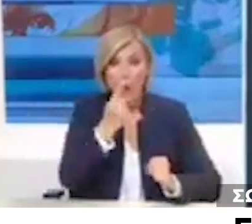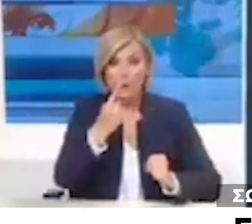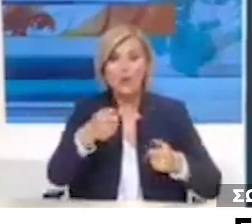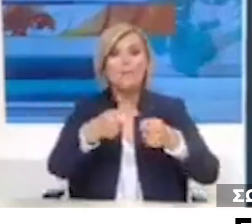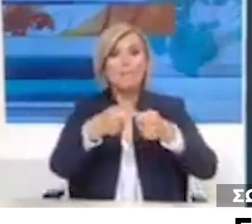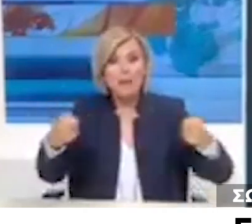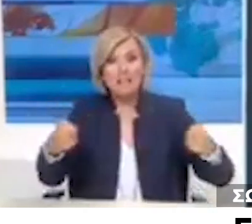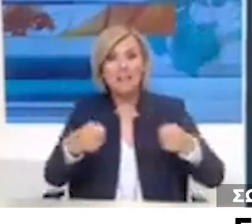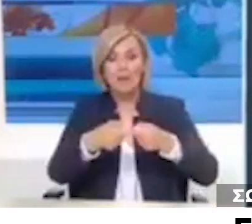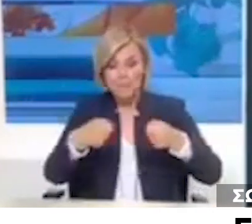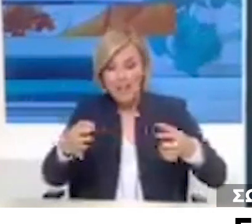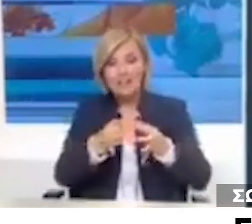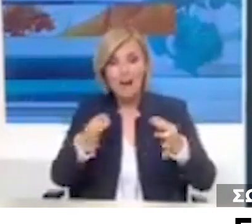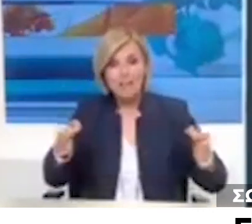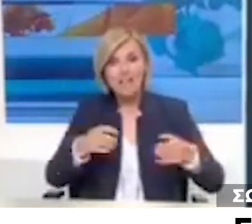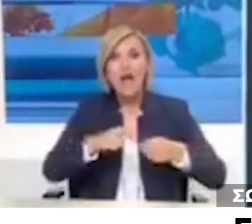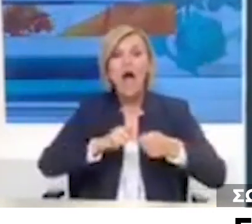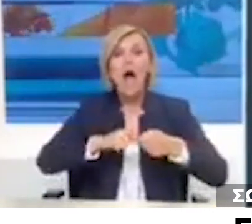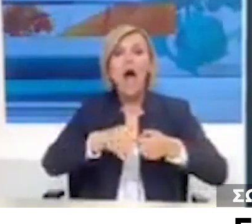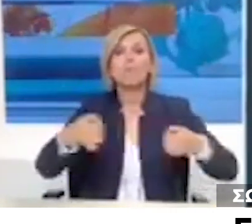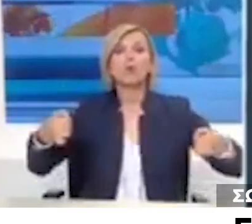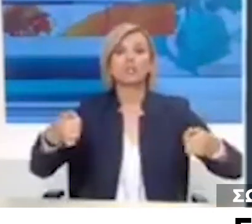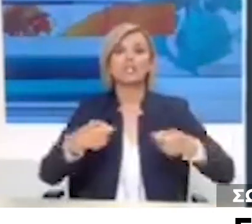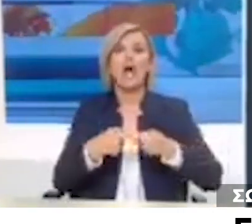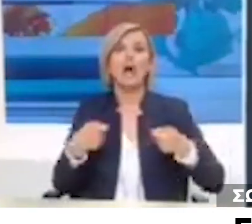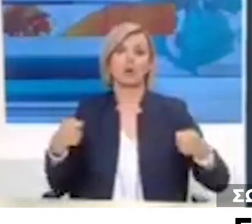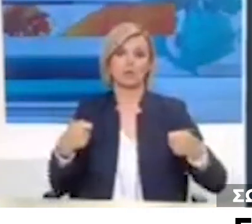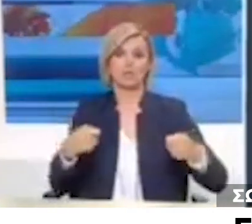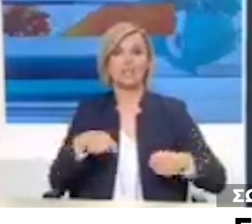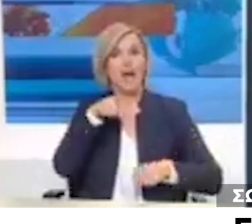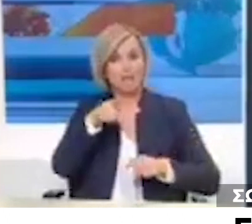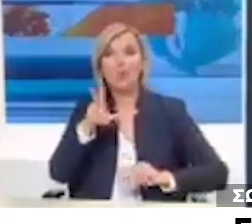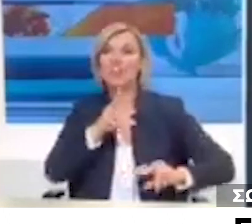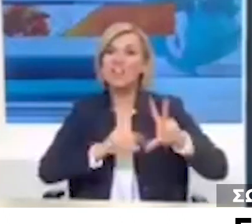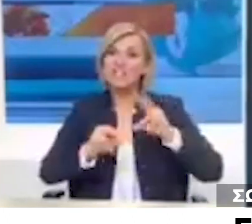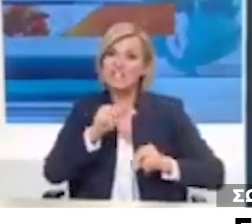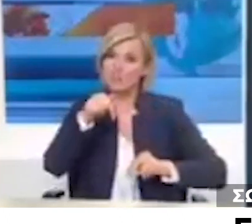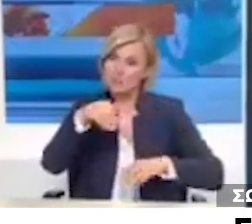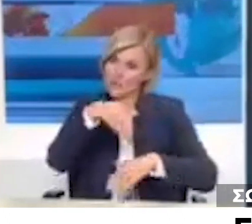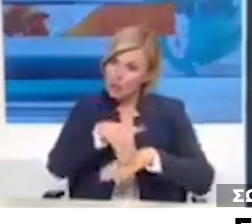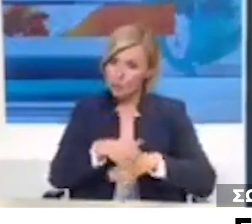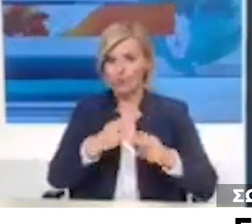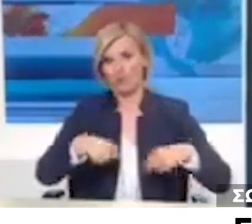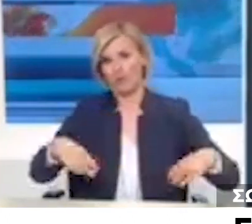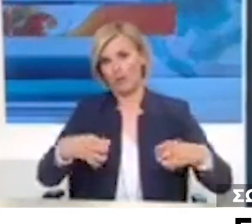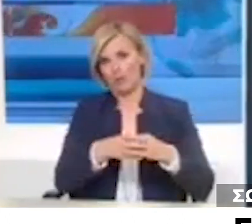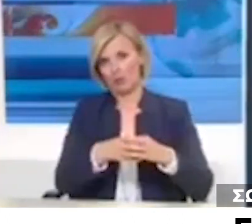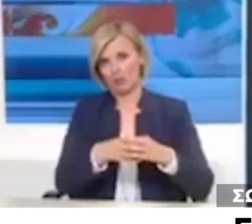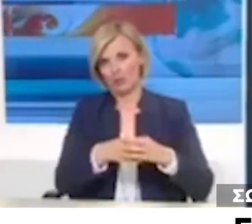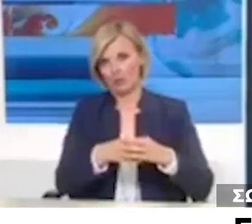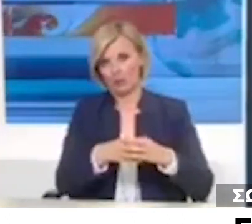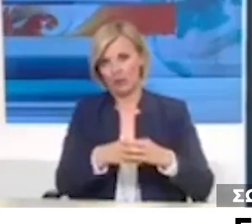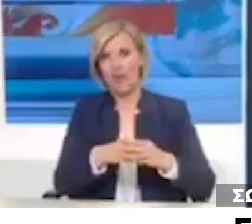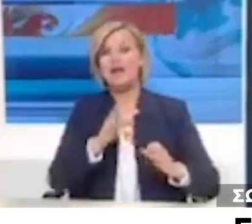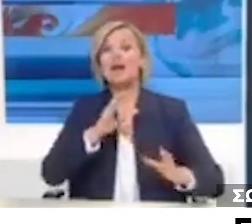θα γίνει για όλους μας. Αυτοί είναι οι γενικοί κανόνες που συζητούμε και θα συζητήσουμε και απόψε στην Επιτροπή, οι οποίοι θα εξασφαλίζουν την κατά δυνατόν μη έκθεσή μας